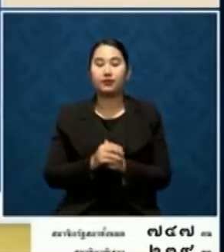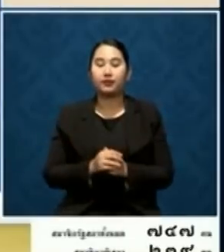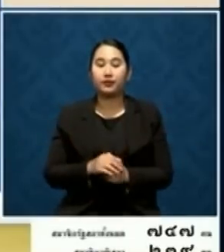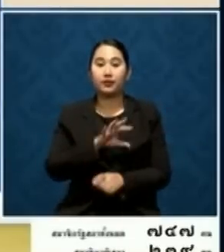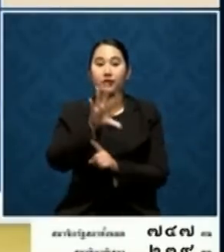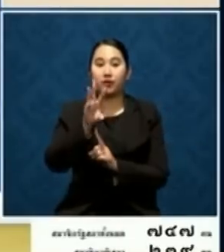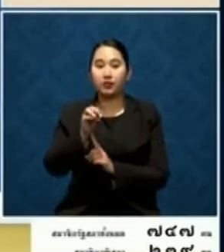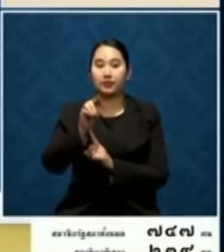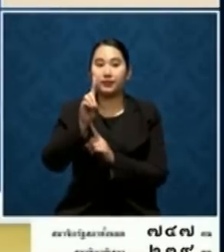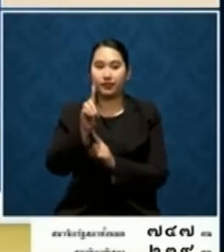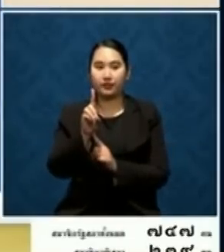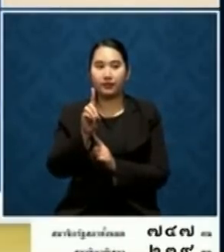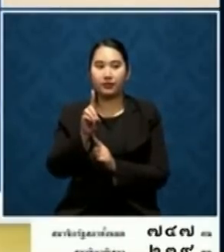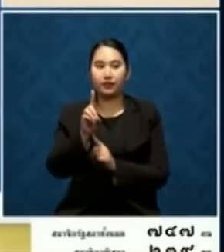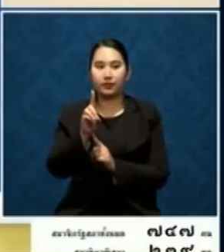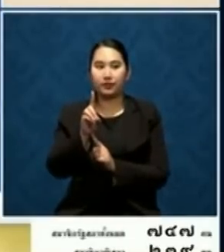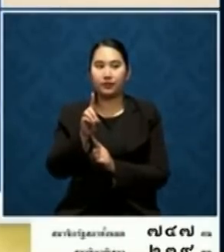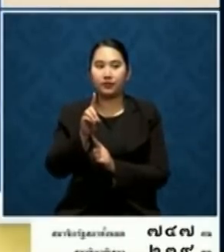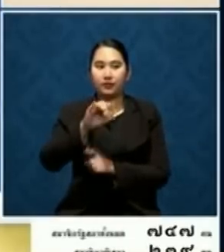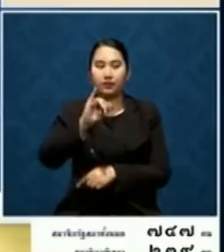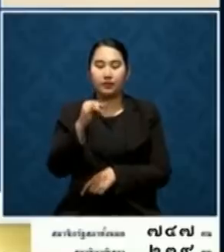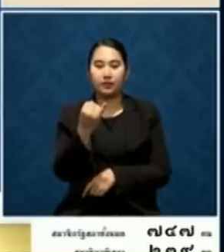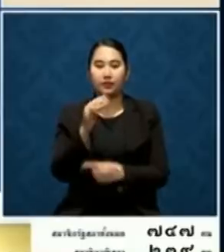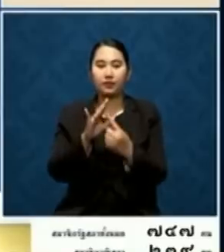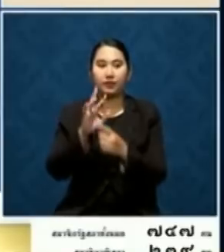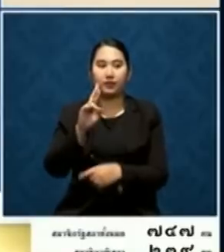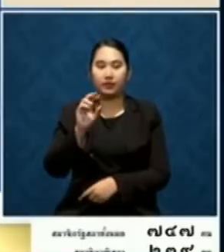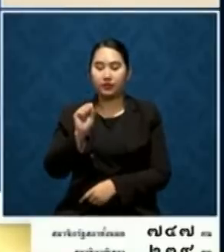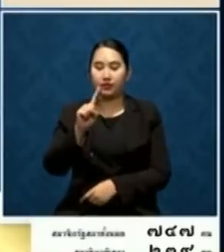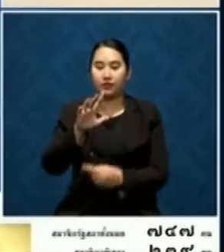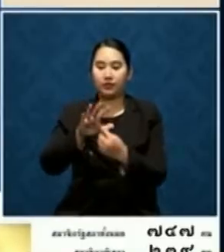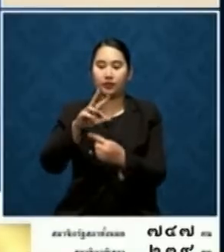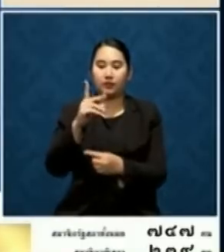61พลโทเจรศักดิ์อนุภาพ เห็นชอบครับ